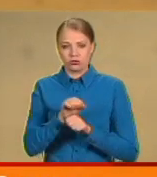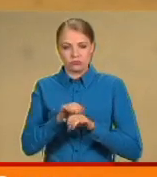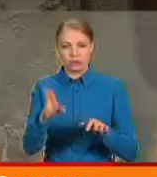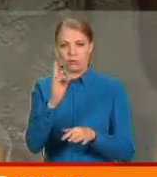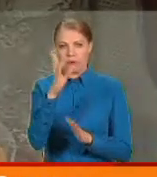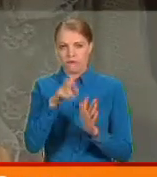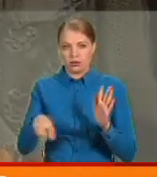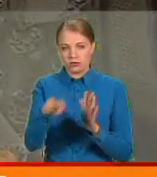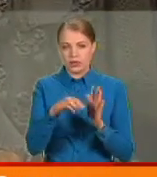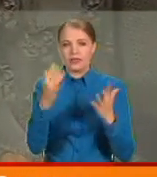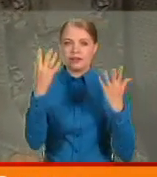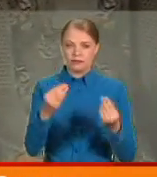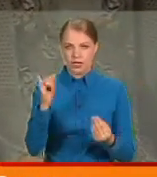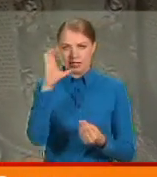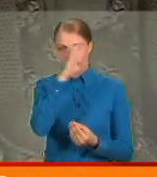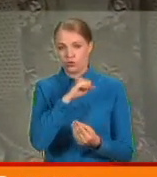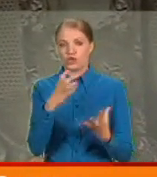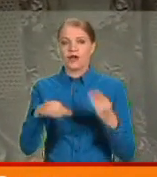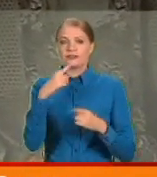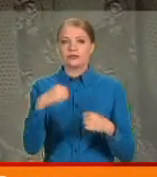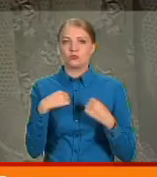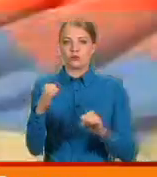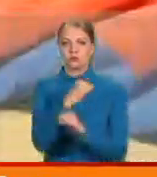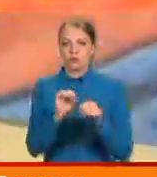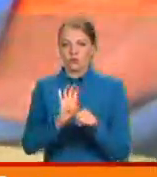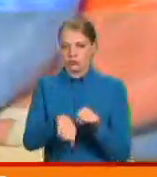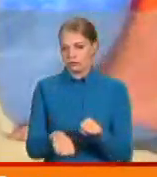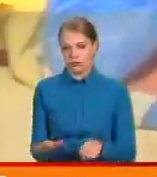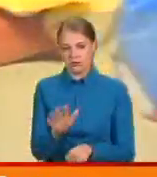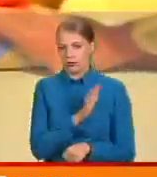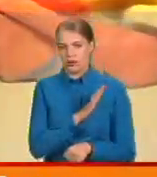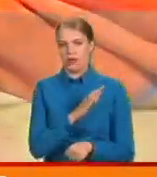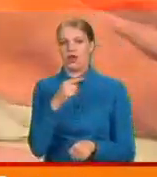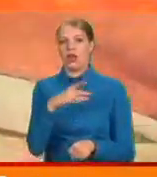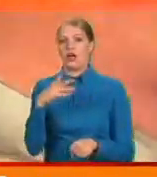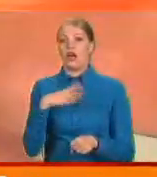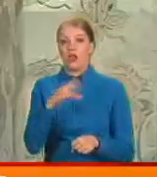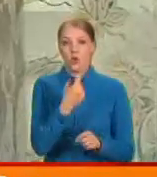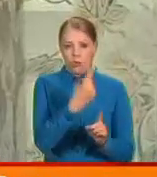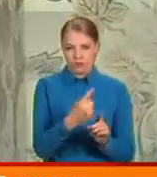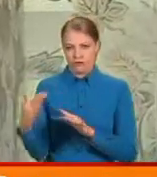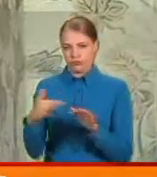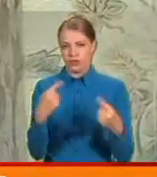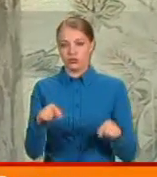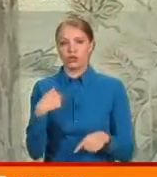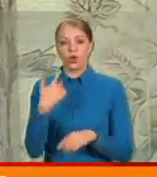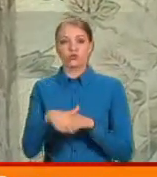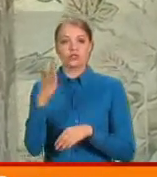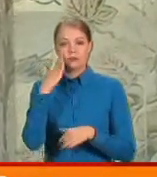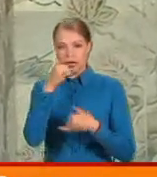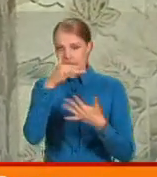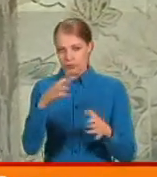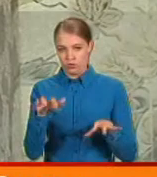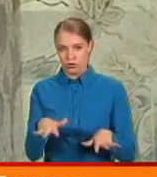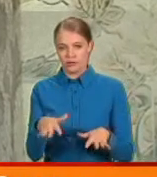квартирі пенсіонерки і вдень, і вночі. А всі спроби боротися з ними марні. Здохнуть одні, повзуть інші. Я вже спати не можу на